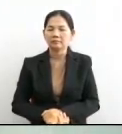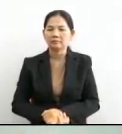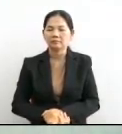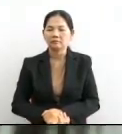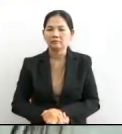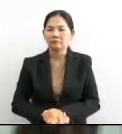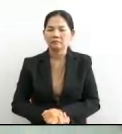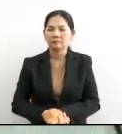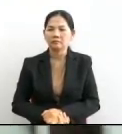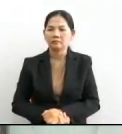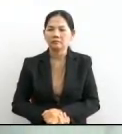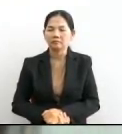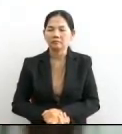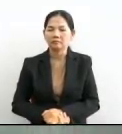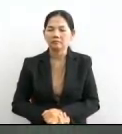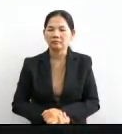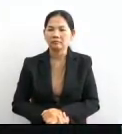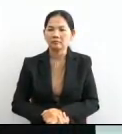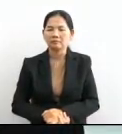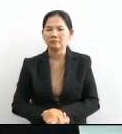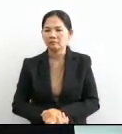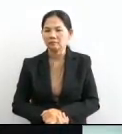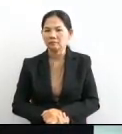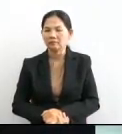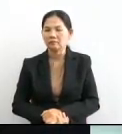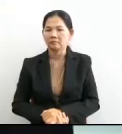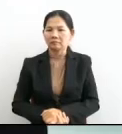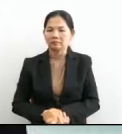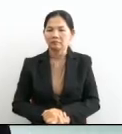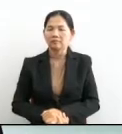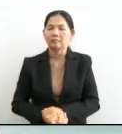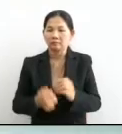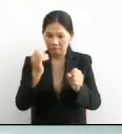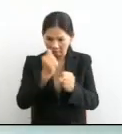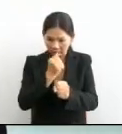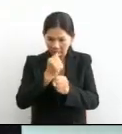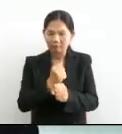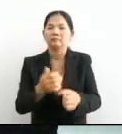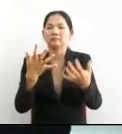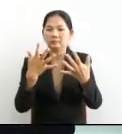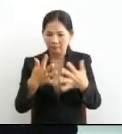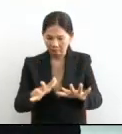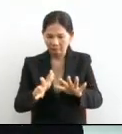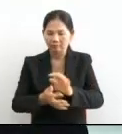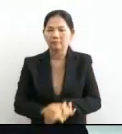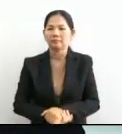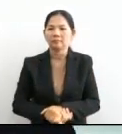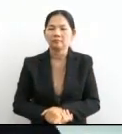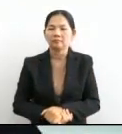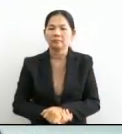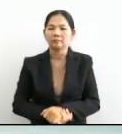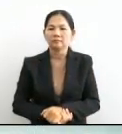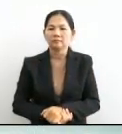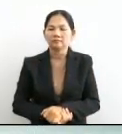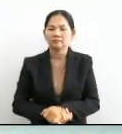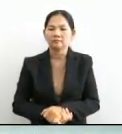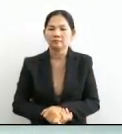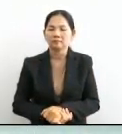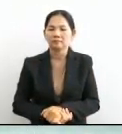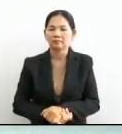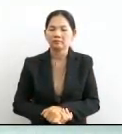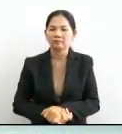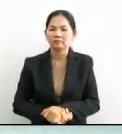chà bộ chấm lại này chà nha na con chà pru con là o khnía ban thu chà ban trầm trừ hai chà